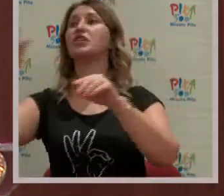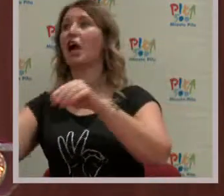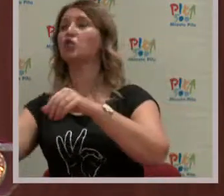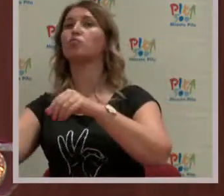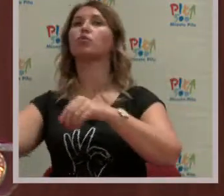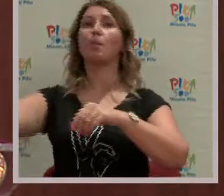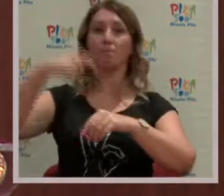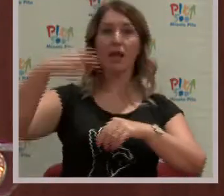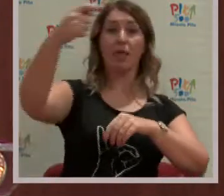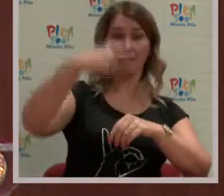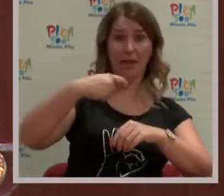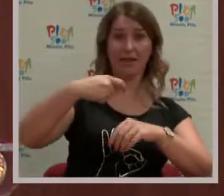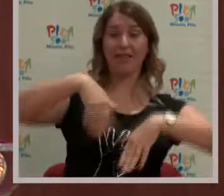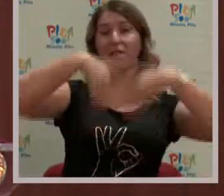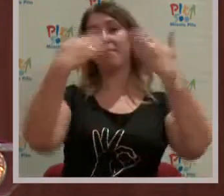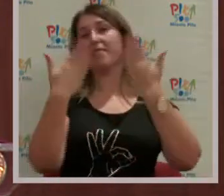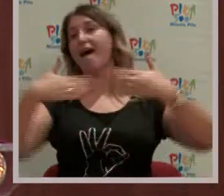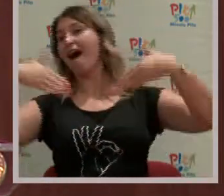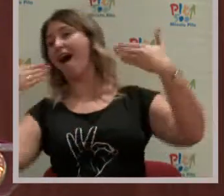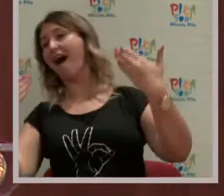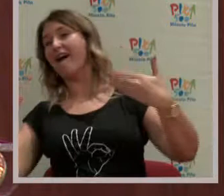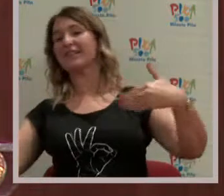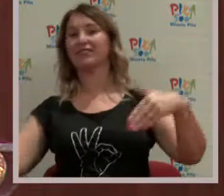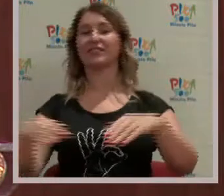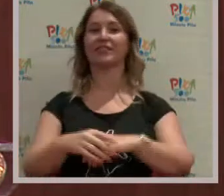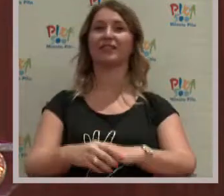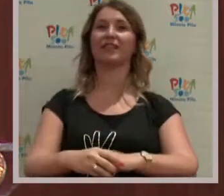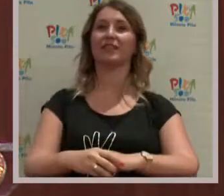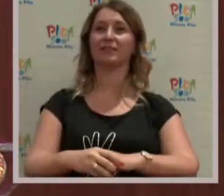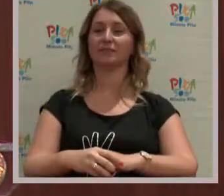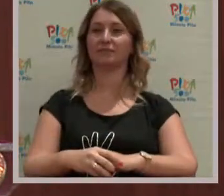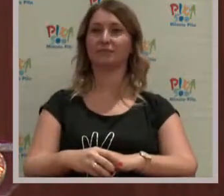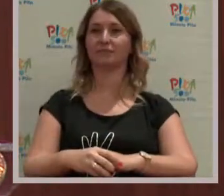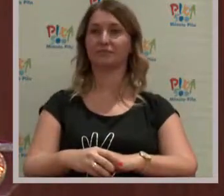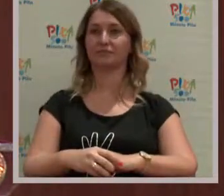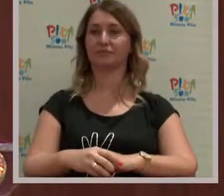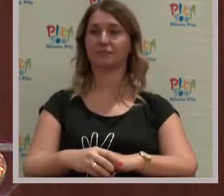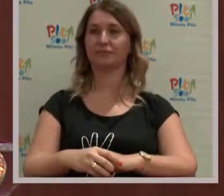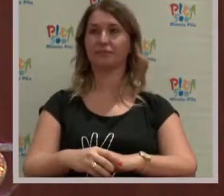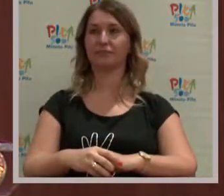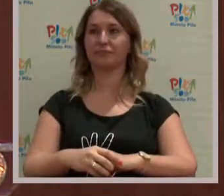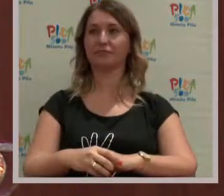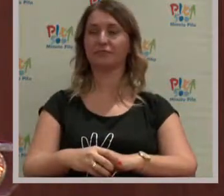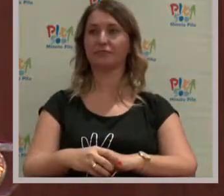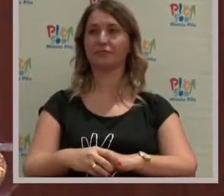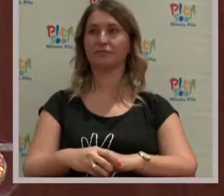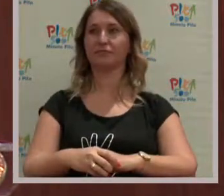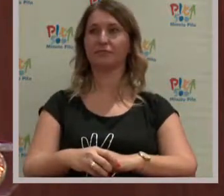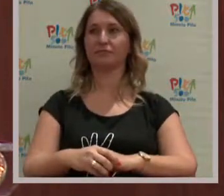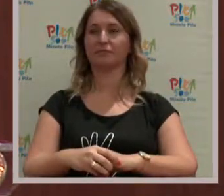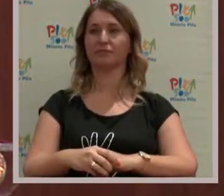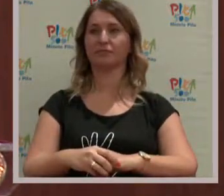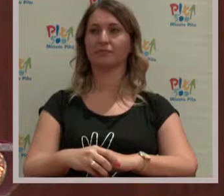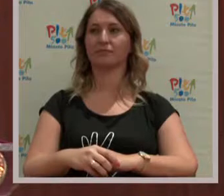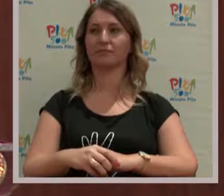bo to oni ją tworzyli. Po drugie za udział w tym projekcie, który, niektórzy mówili, że trochę